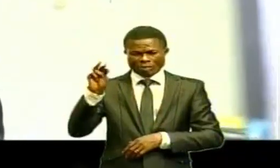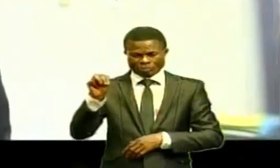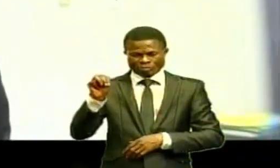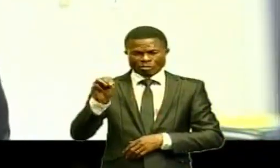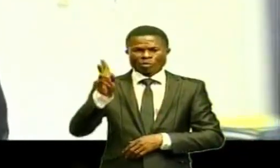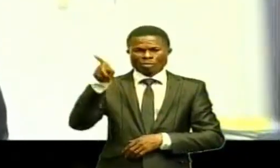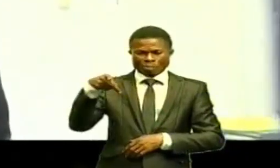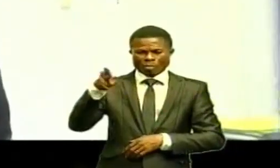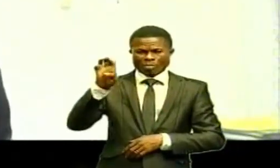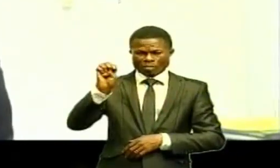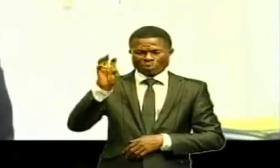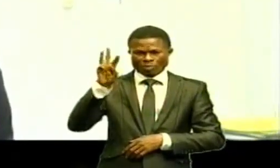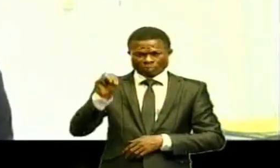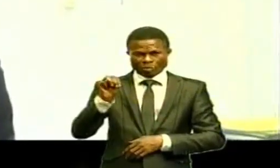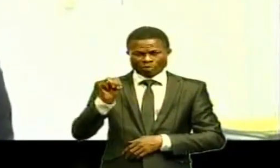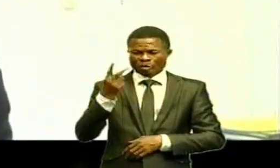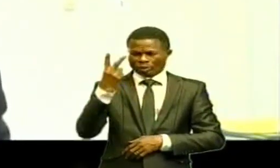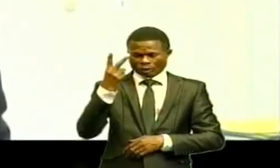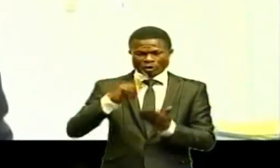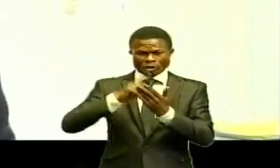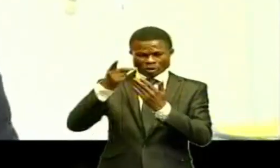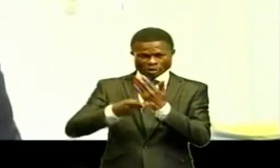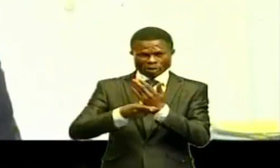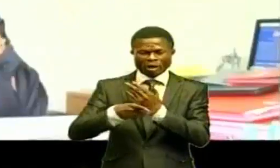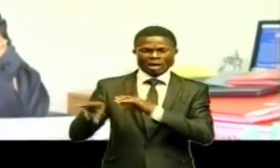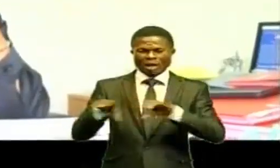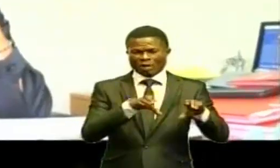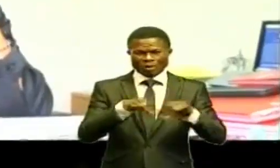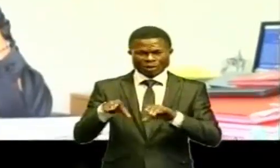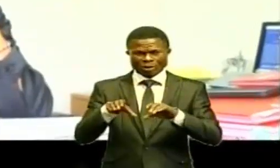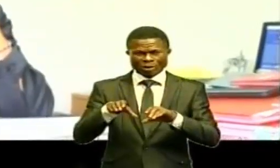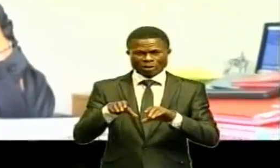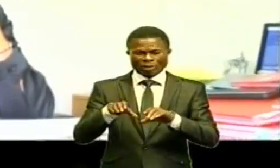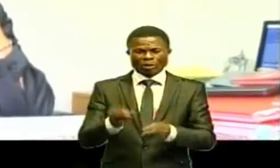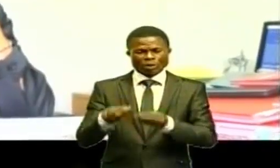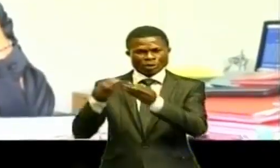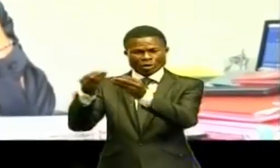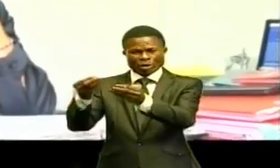PADEM-PME, qui, à la suite de deux concours de plans d'affaires, venait